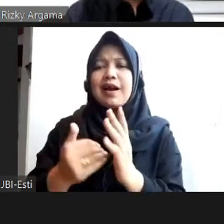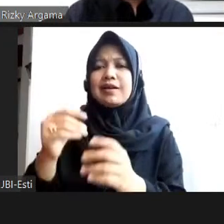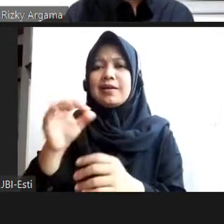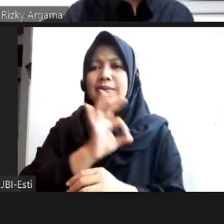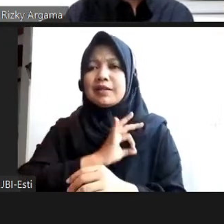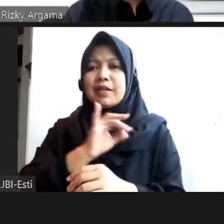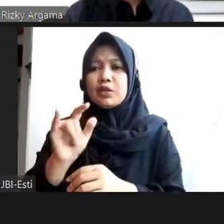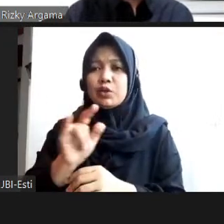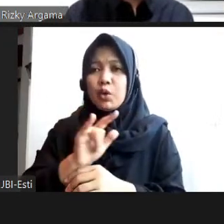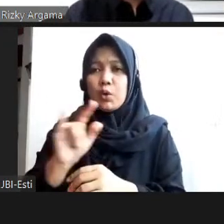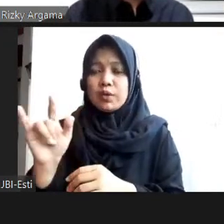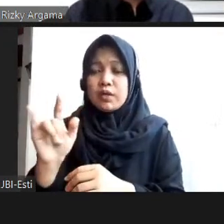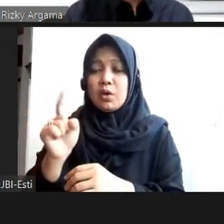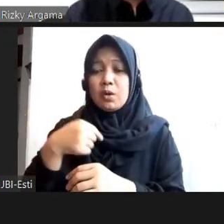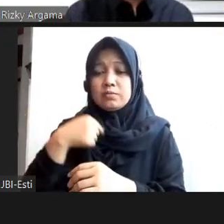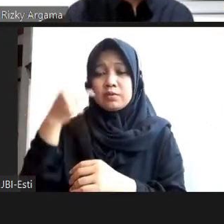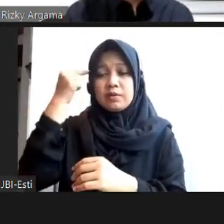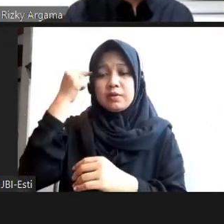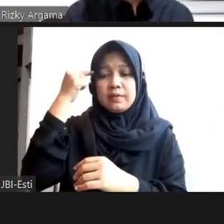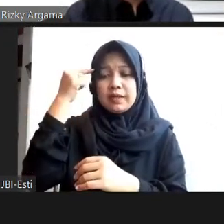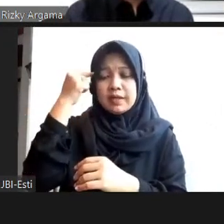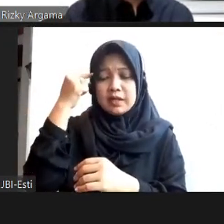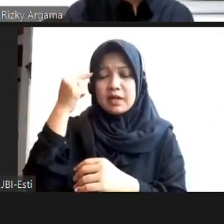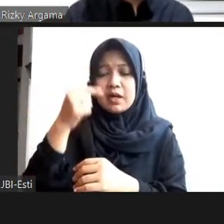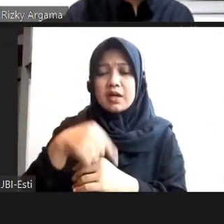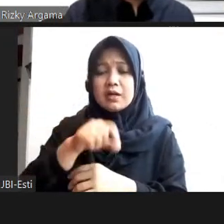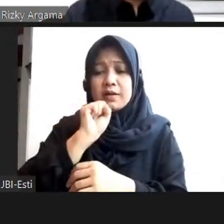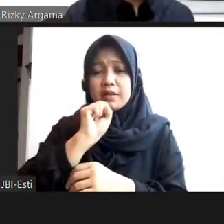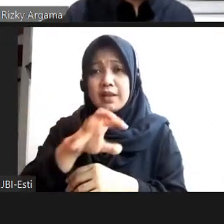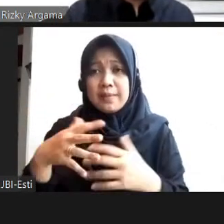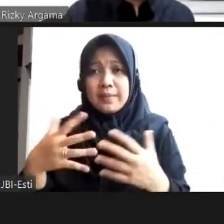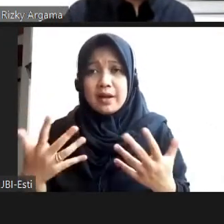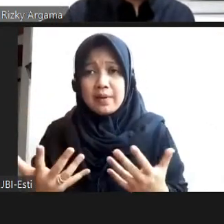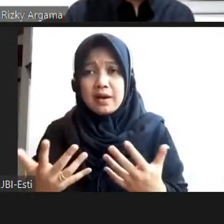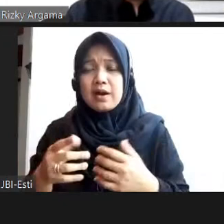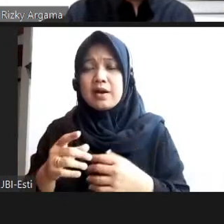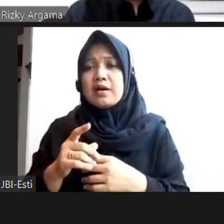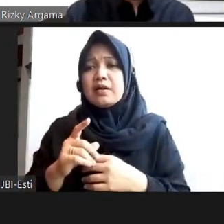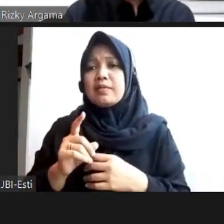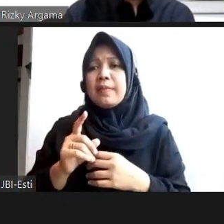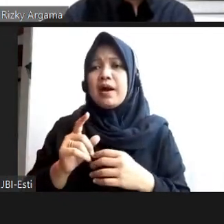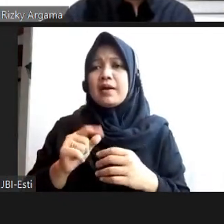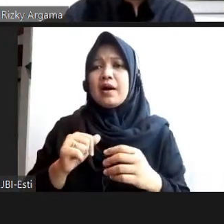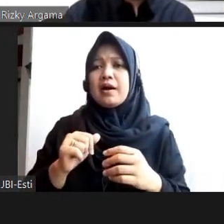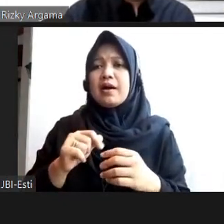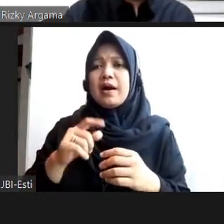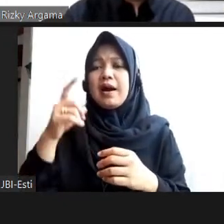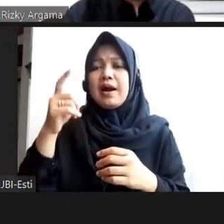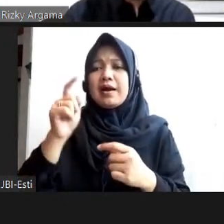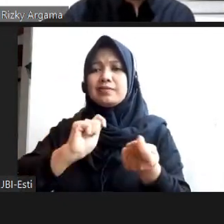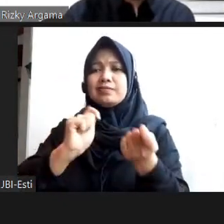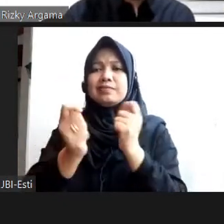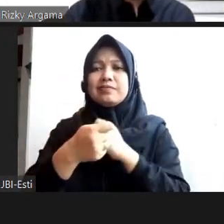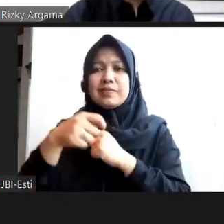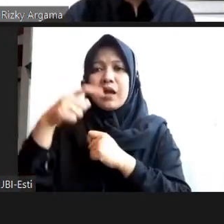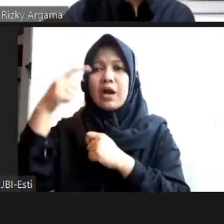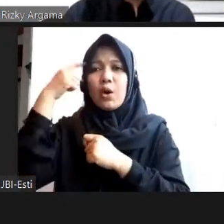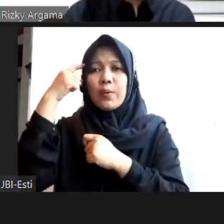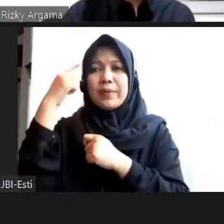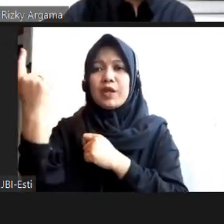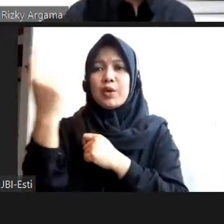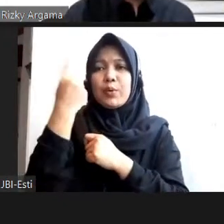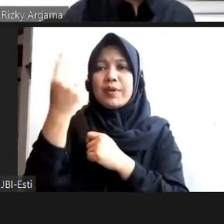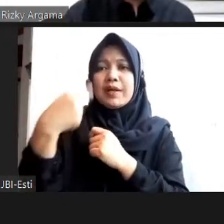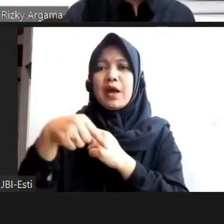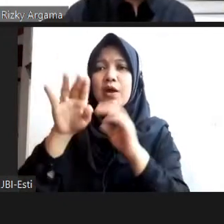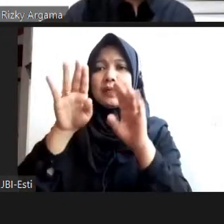hemat saya, jawaban dari pertanyaan ini adalah adanya manipulasi opini publik lewat media massa atau media